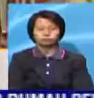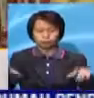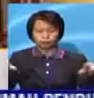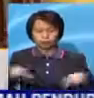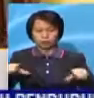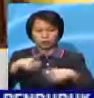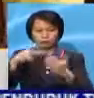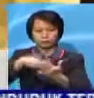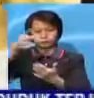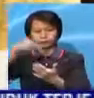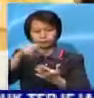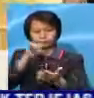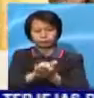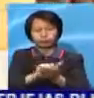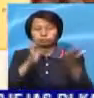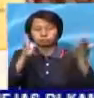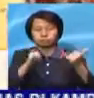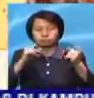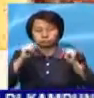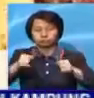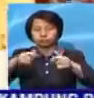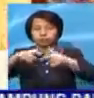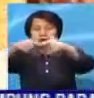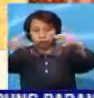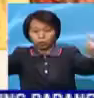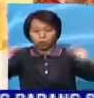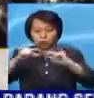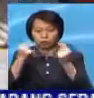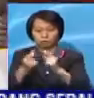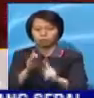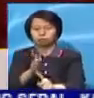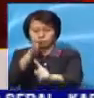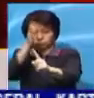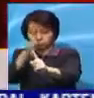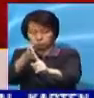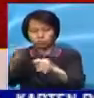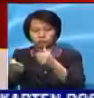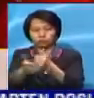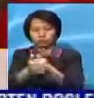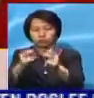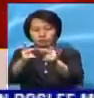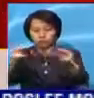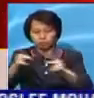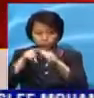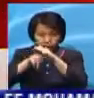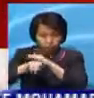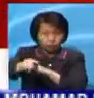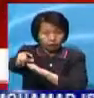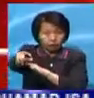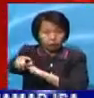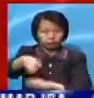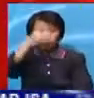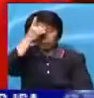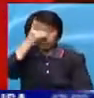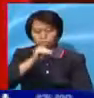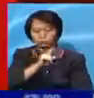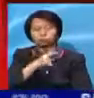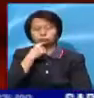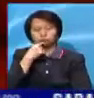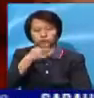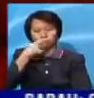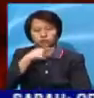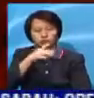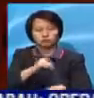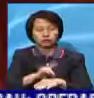Pelaksanaan program itu juga diharap dapat diperluas kepada kumpulan sasar sehingga ke kawasan pedalaman. Dato' Azizah menyatakannya